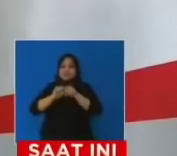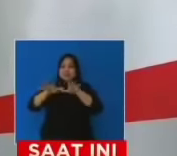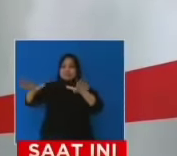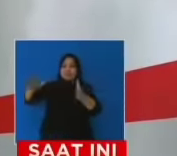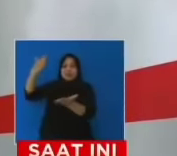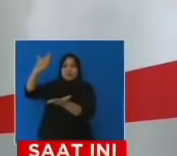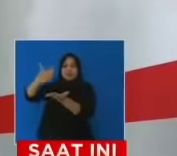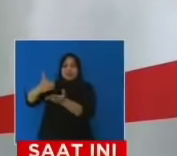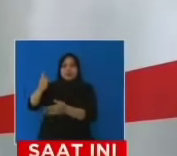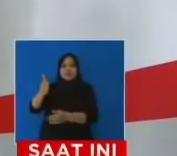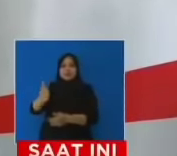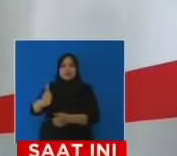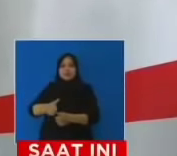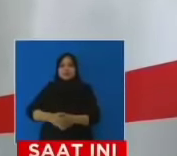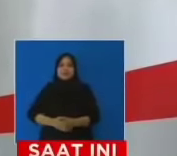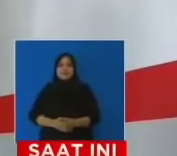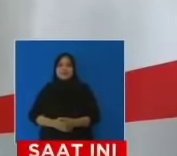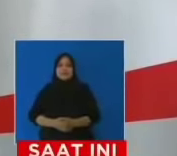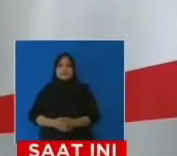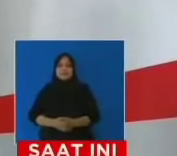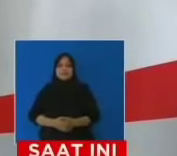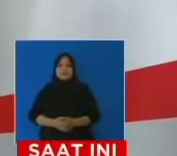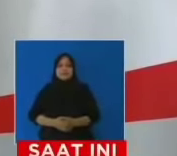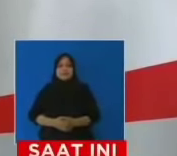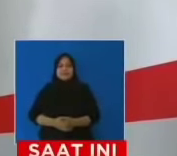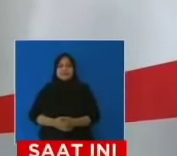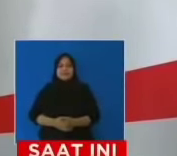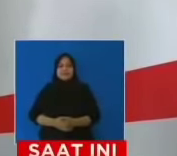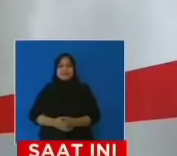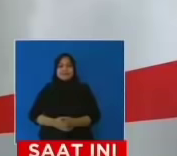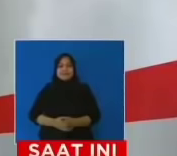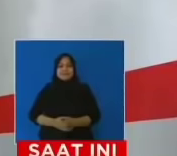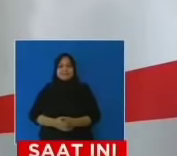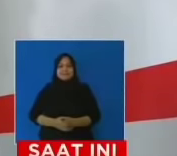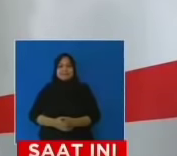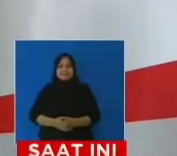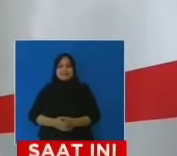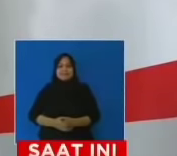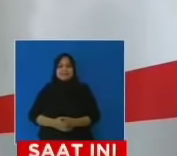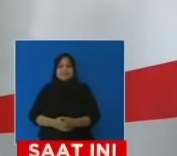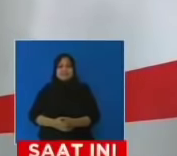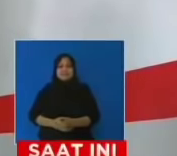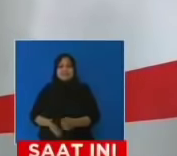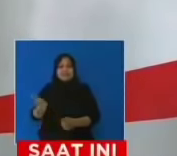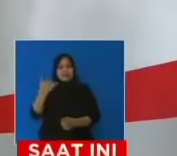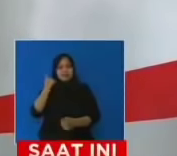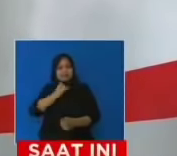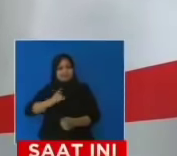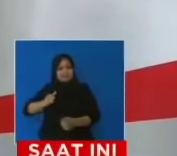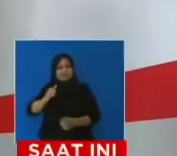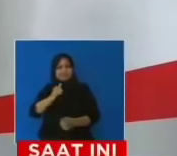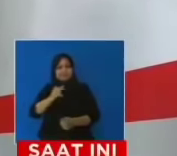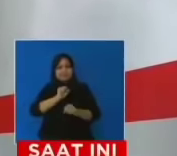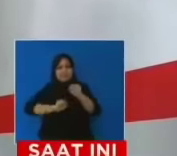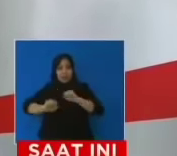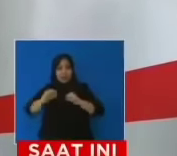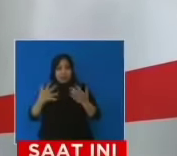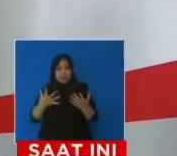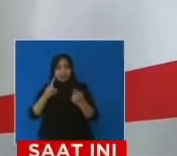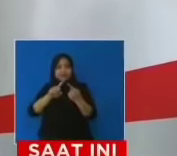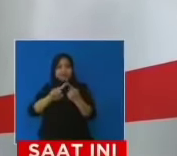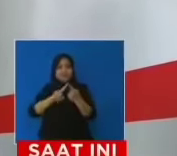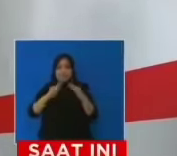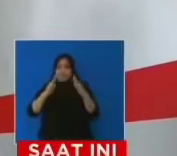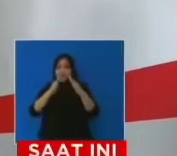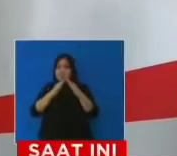ini. Mari bersama-sama kita lakukan. Yang pertama, tetap tinggal